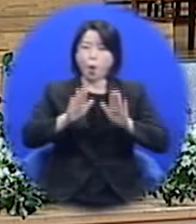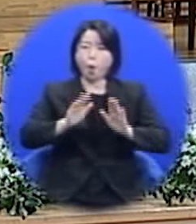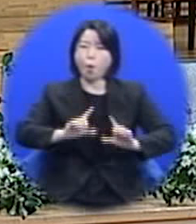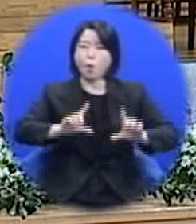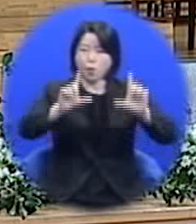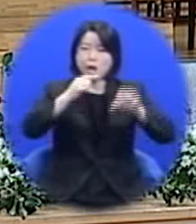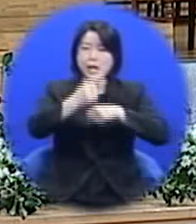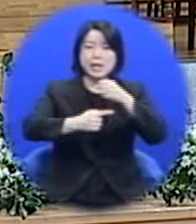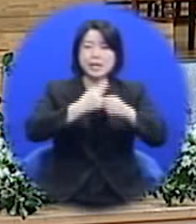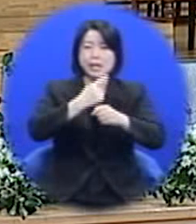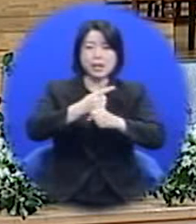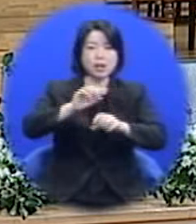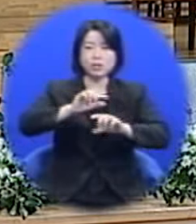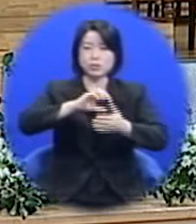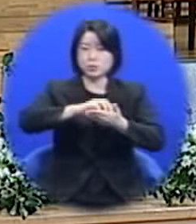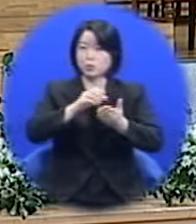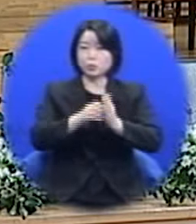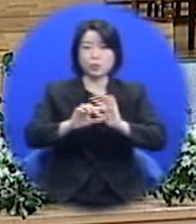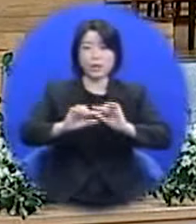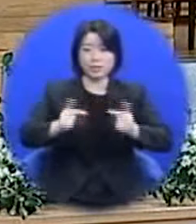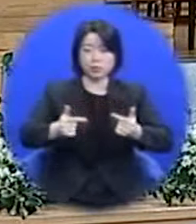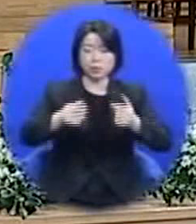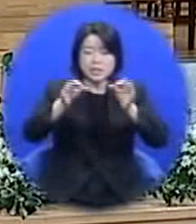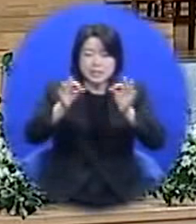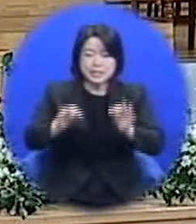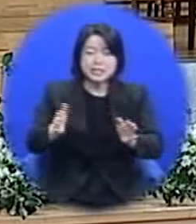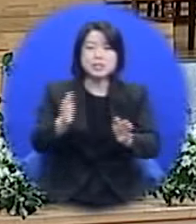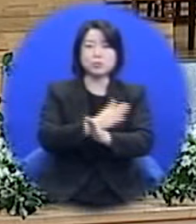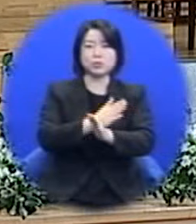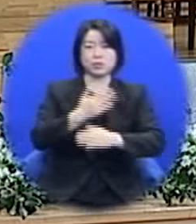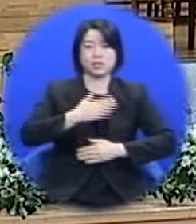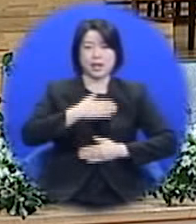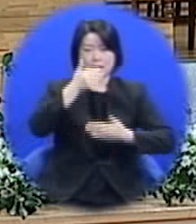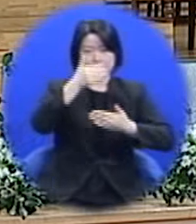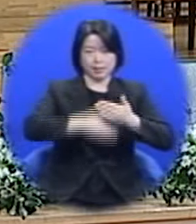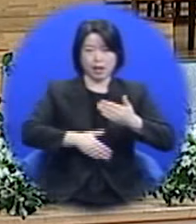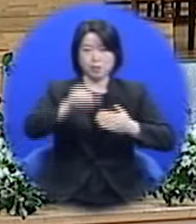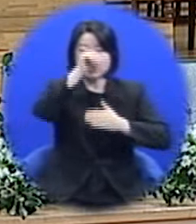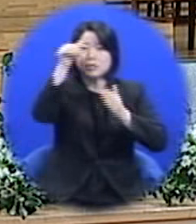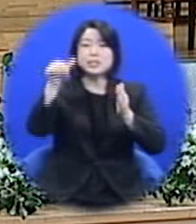정도가 아니고 이제부터 나의 남은 생에